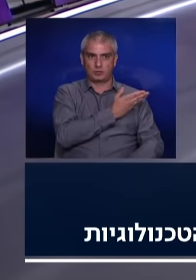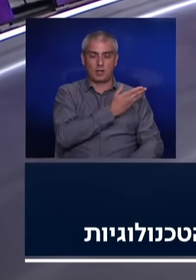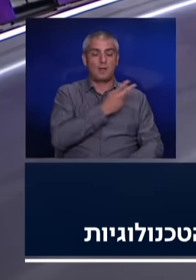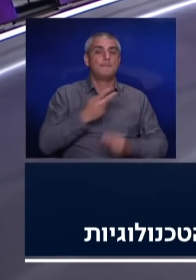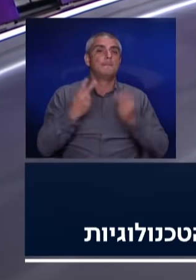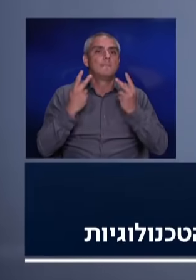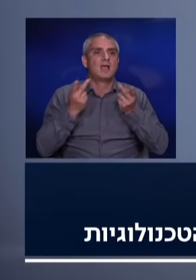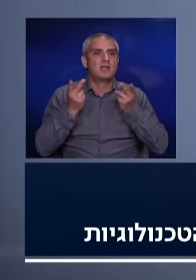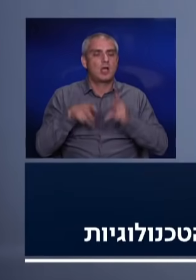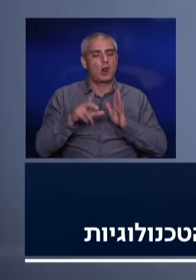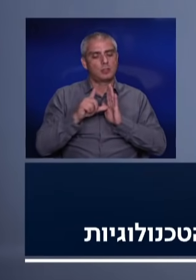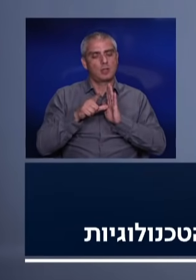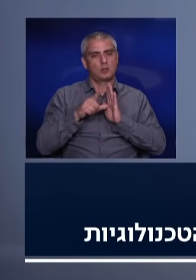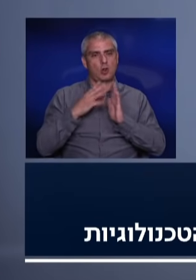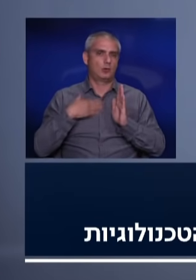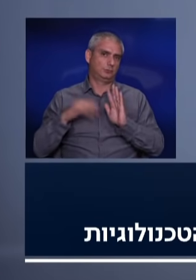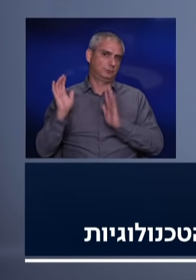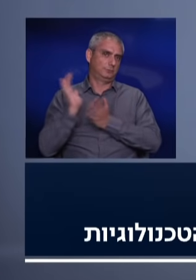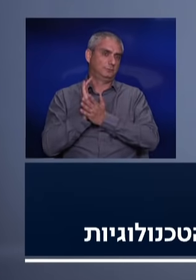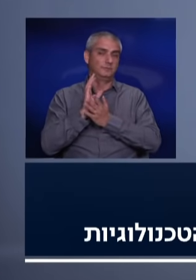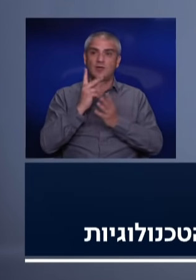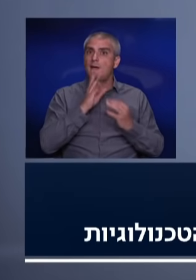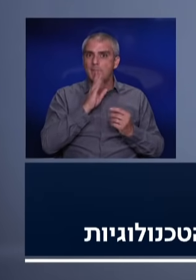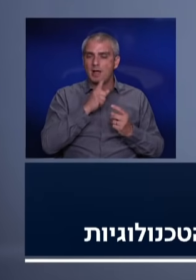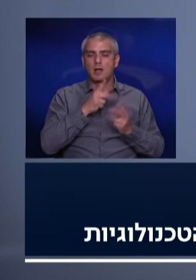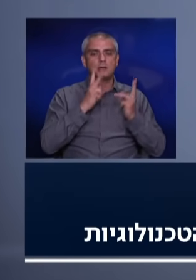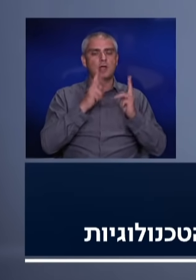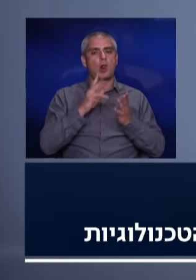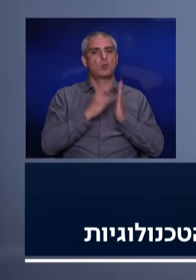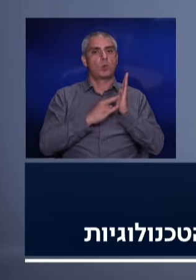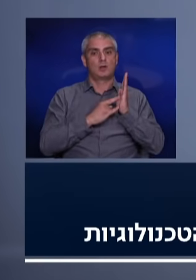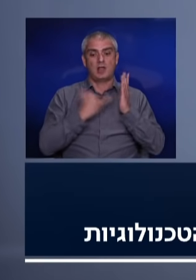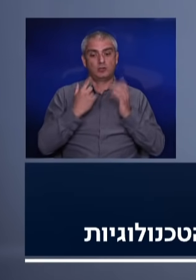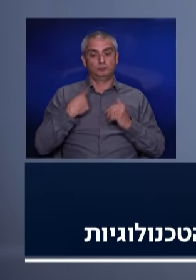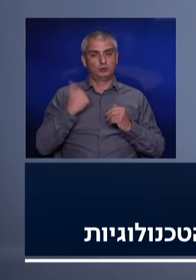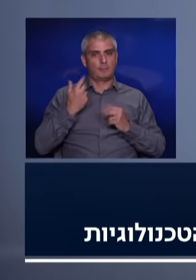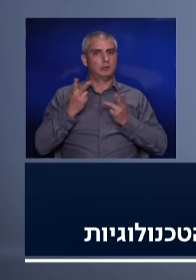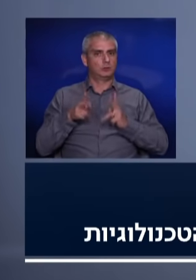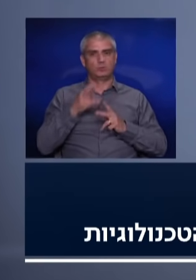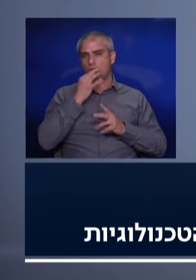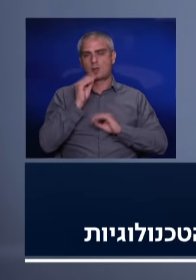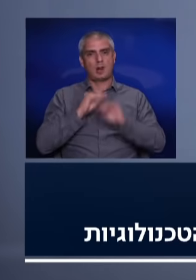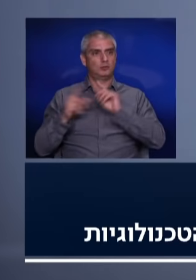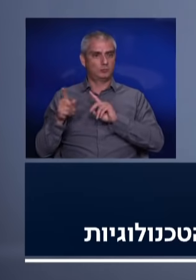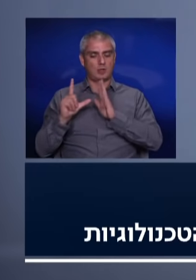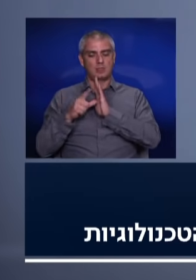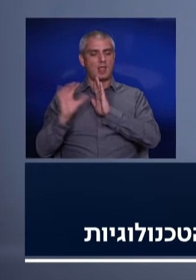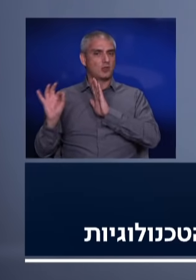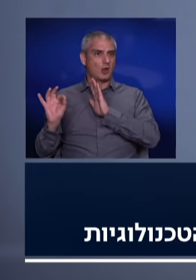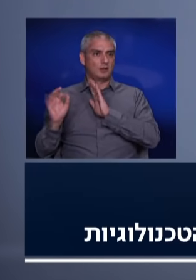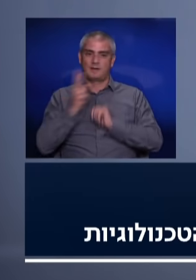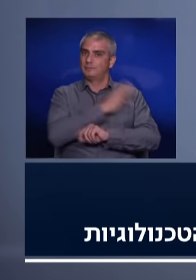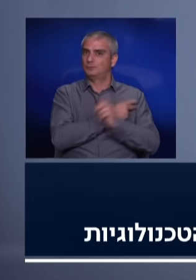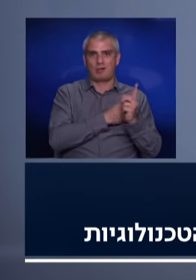בעיקר יכולות טכנולוגיות, והקאץ' פה זה היכולת החוקית שהיום לשבק יש להשתמש בטכנולוגיות האלה,